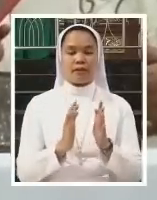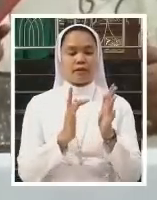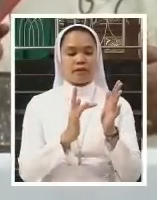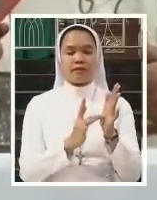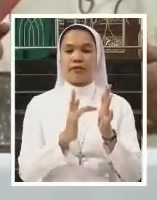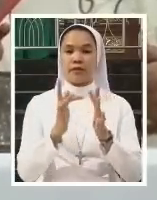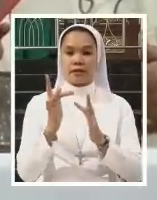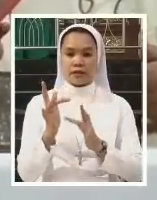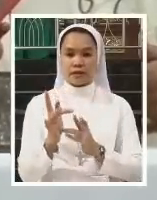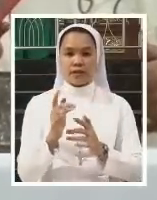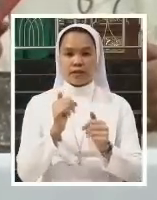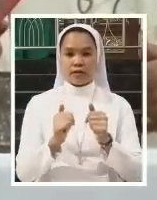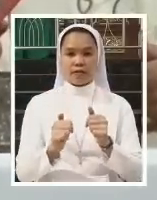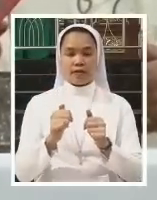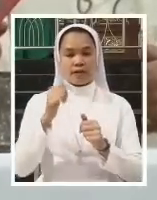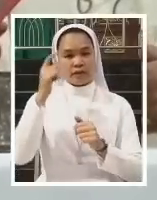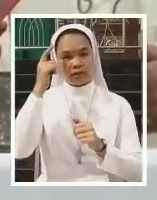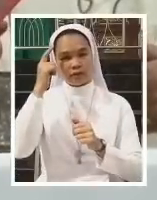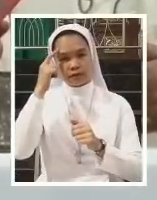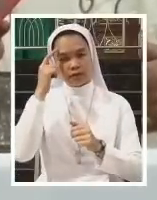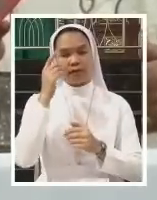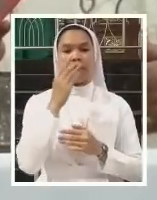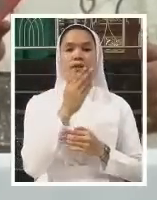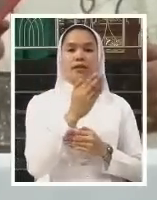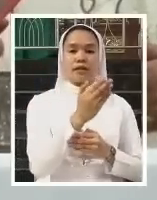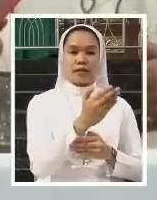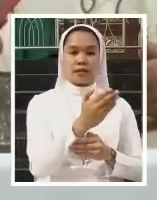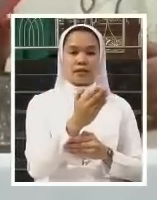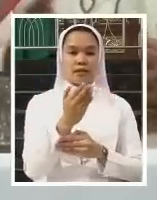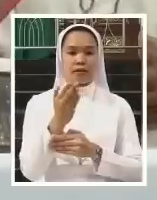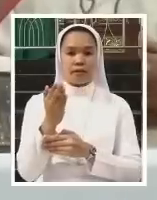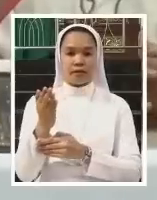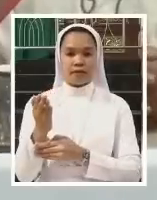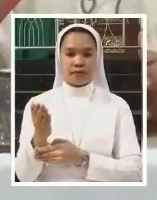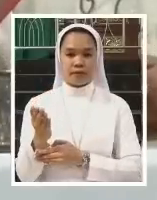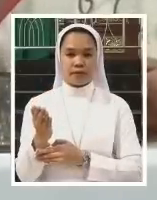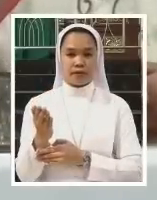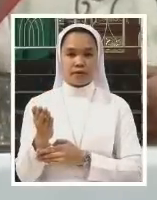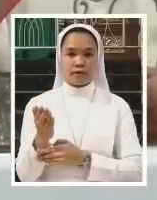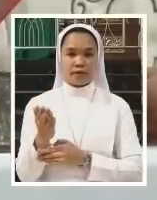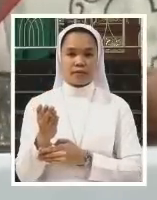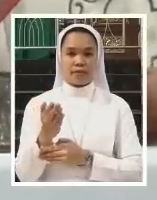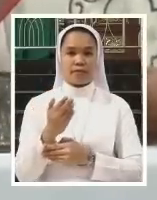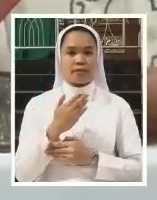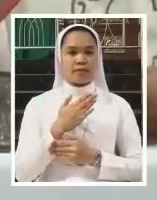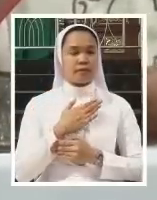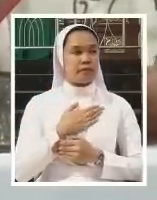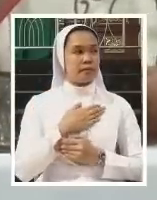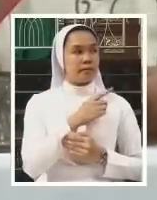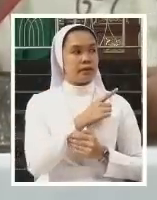hawak na idodolot para sa indo.